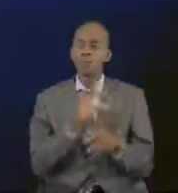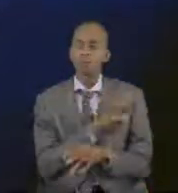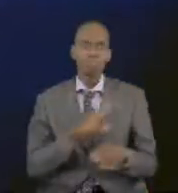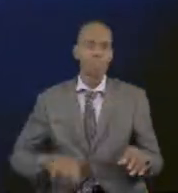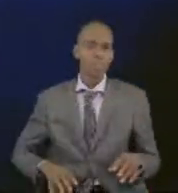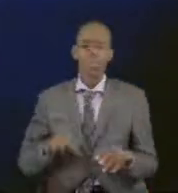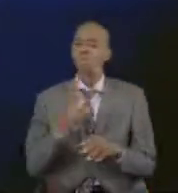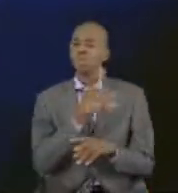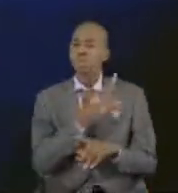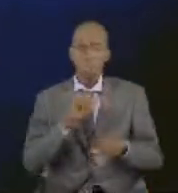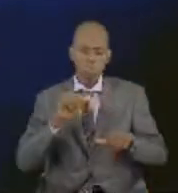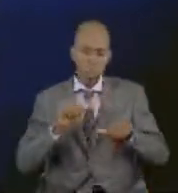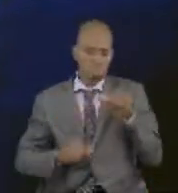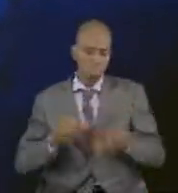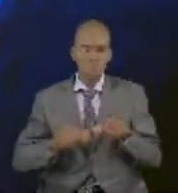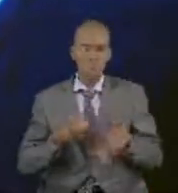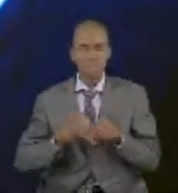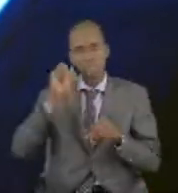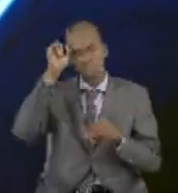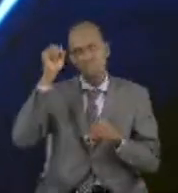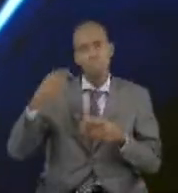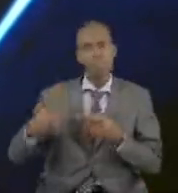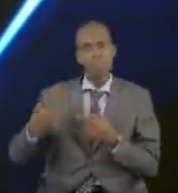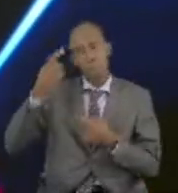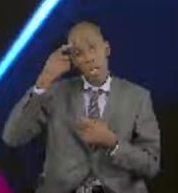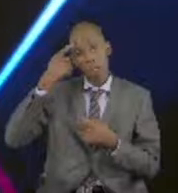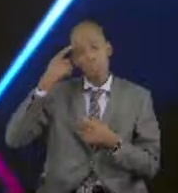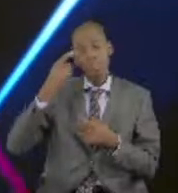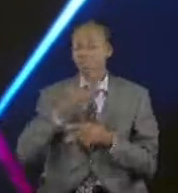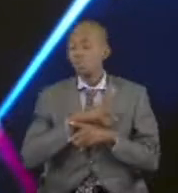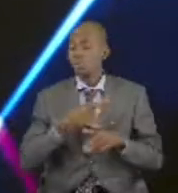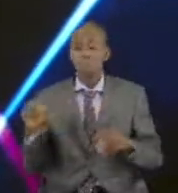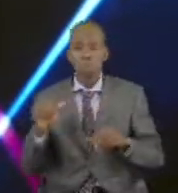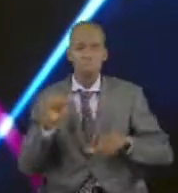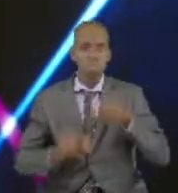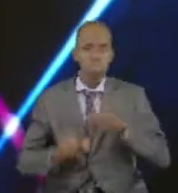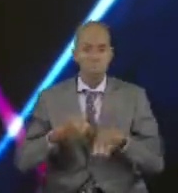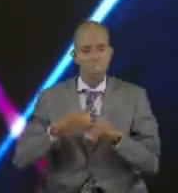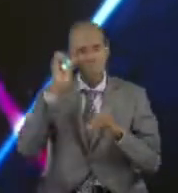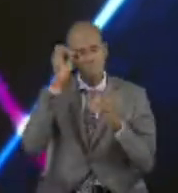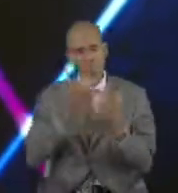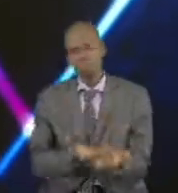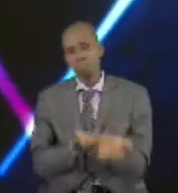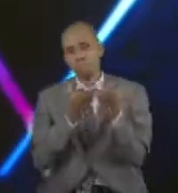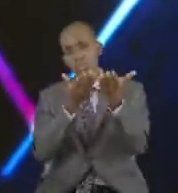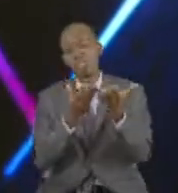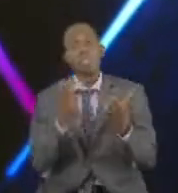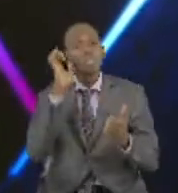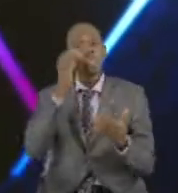aucune ombre de doute dans sa pensée, sans aucune ombre de doute dans sa présentation. Il leur disait,